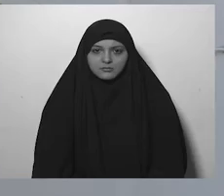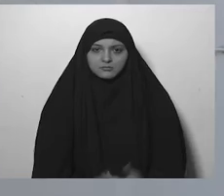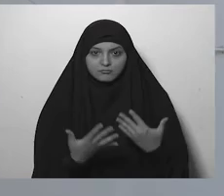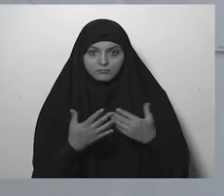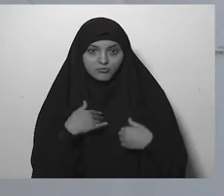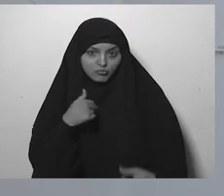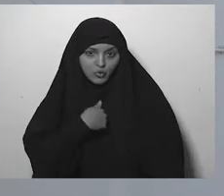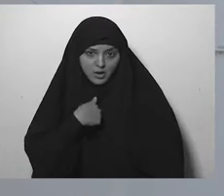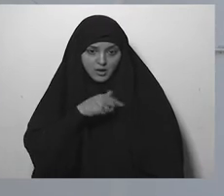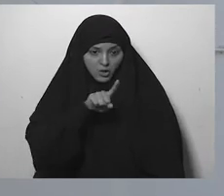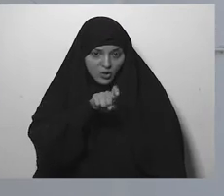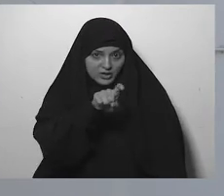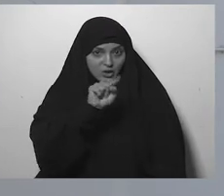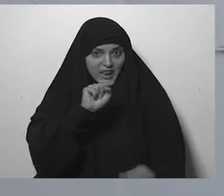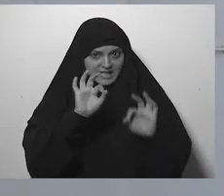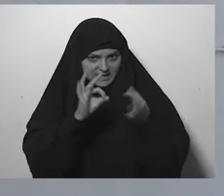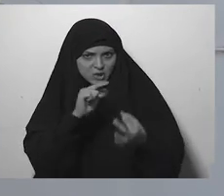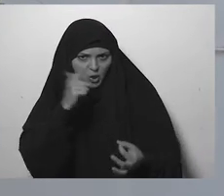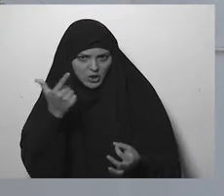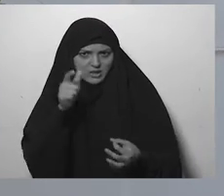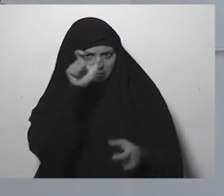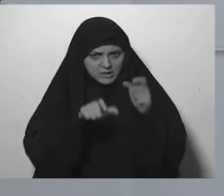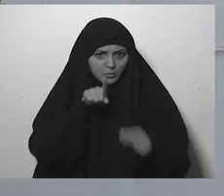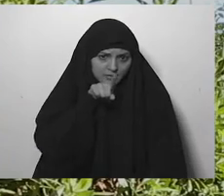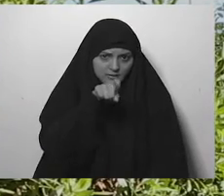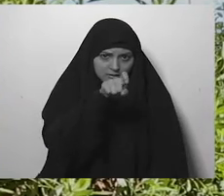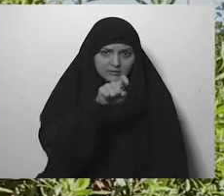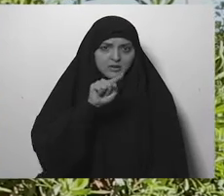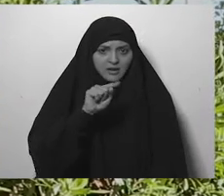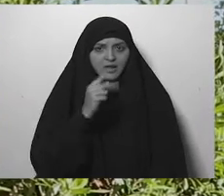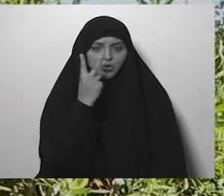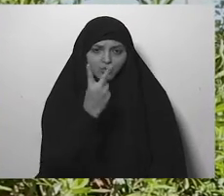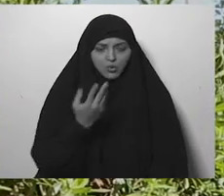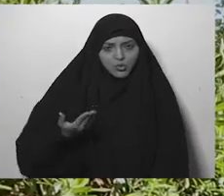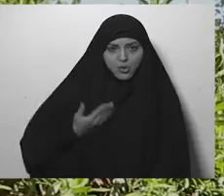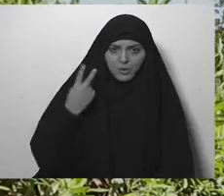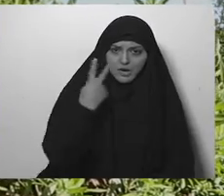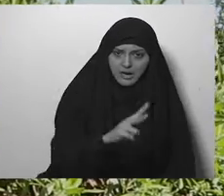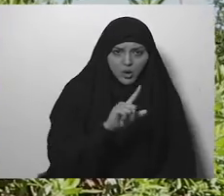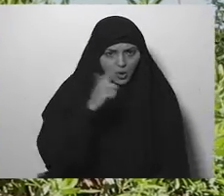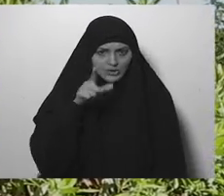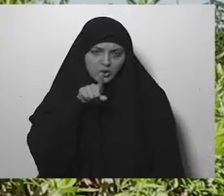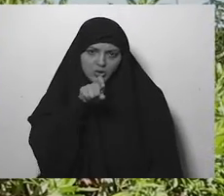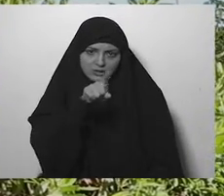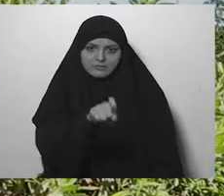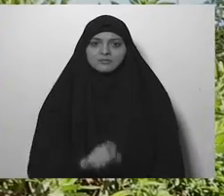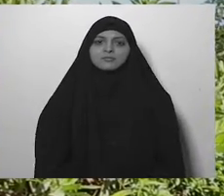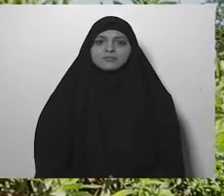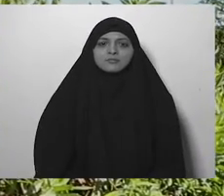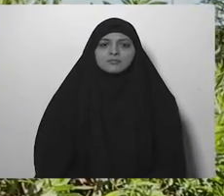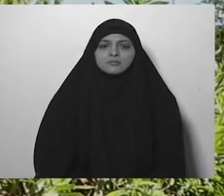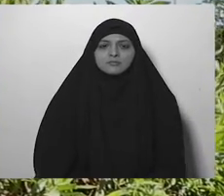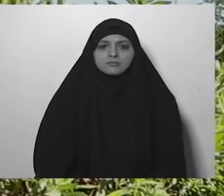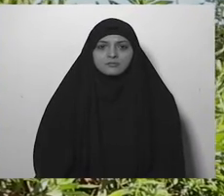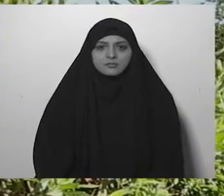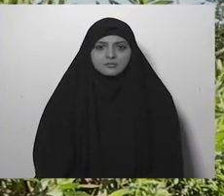En tant qu'enquêteurs, nous sommes à 10. 10 enquêteurs. Et parmi ces enquêteurs-là, il y en a deux enquêteurs, Fahim